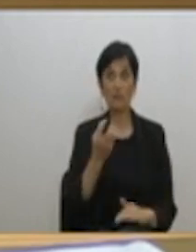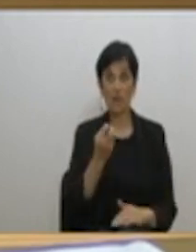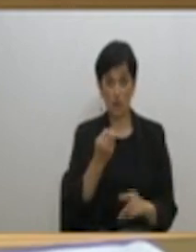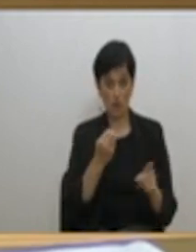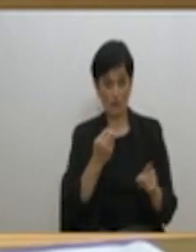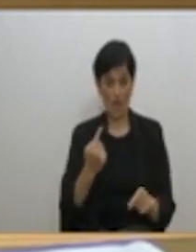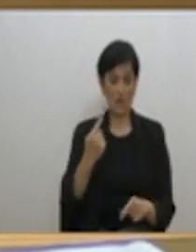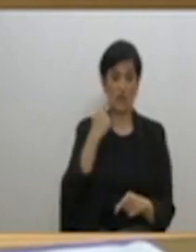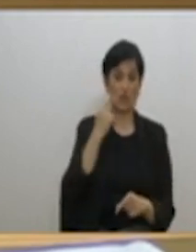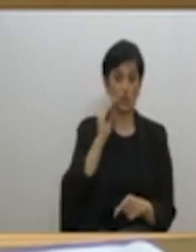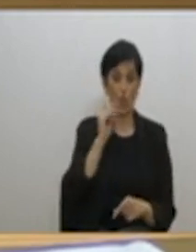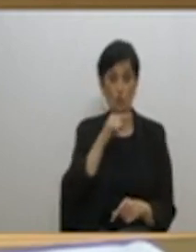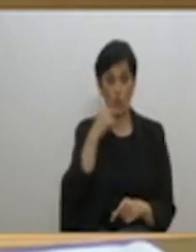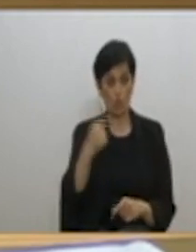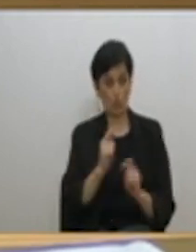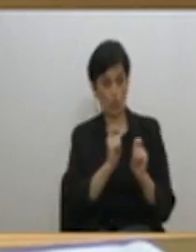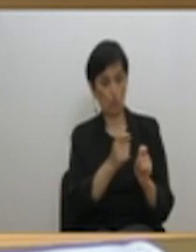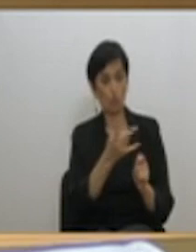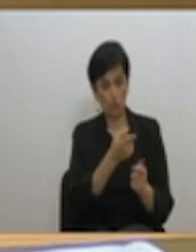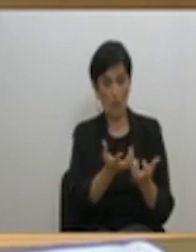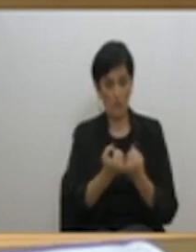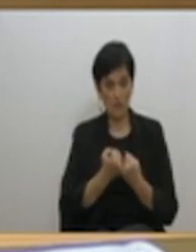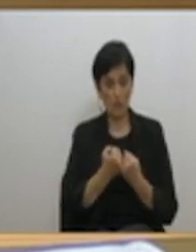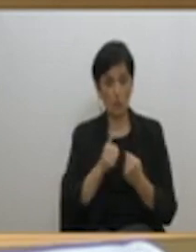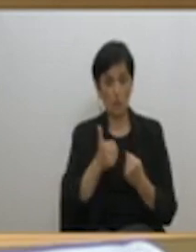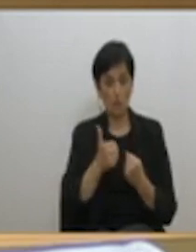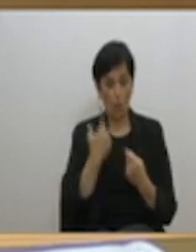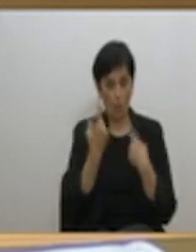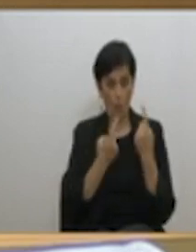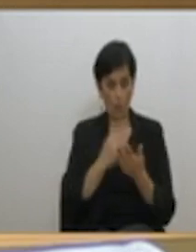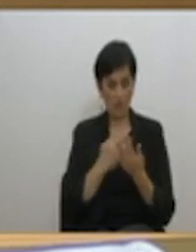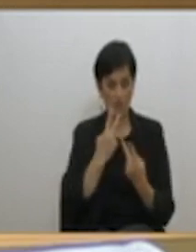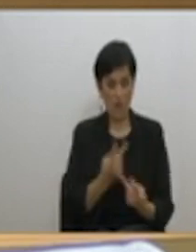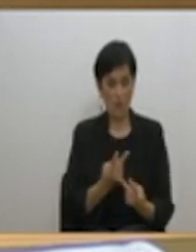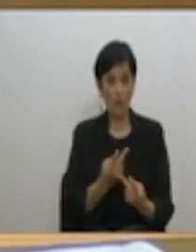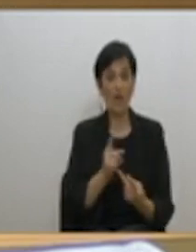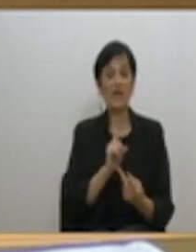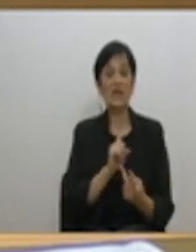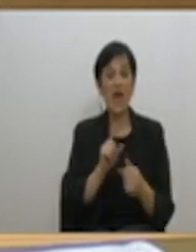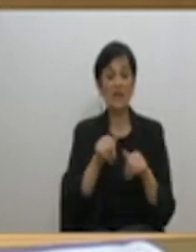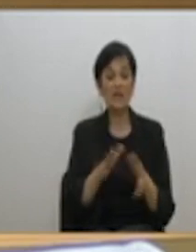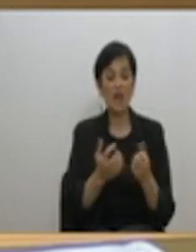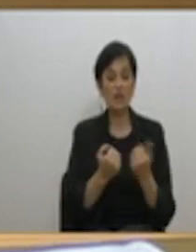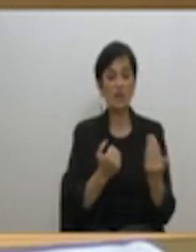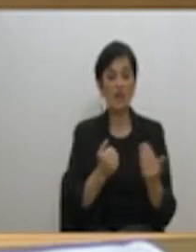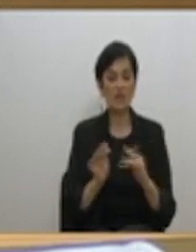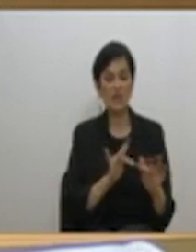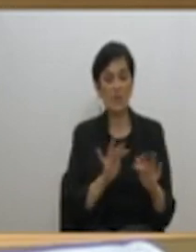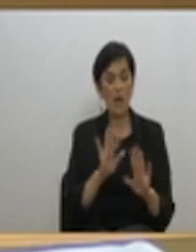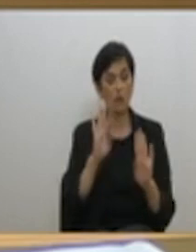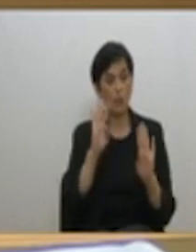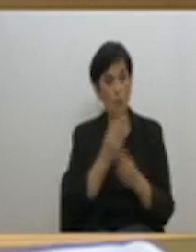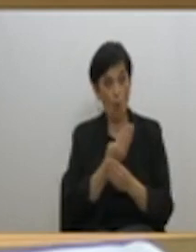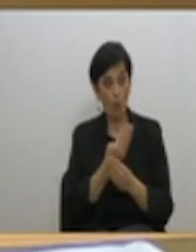კიდევ თქვენ გწინთ, როდესაც რუსებს გეძახიან, უნდა მიიღოთ როგორც მოცემულობა და რაღაც მიიღეთ გადაწყვეტილება, რომ თქვენი ქმედებები იყოს